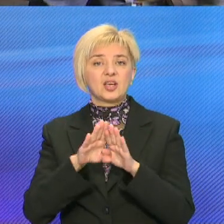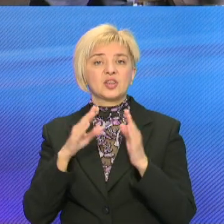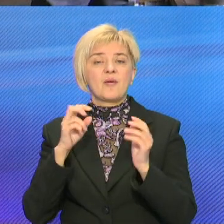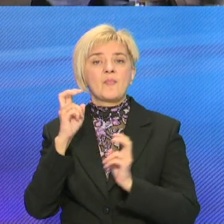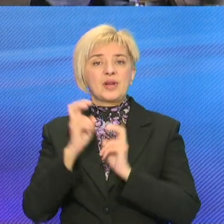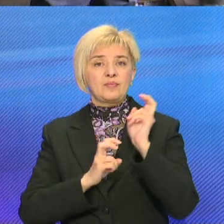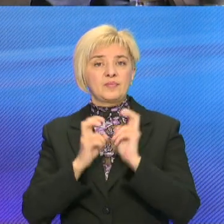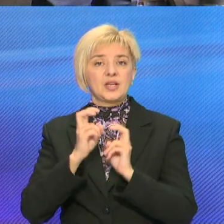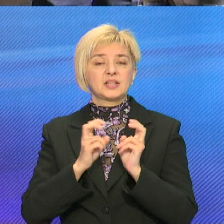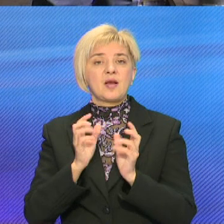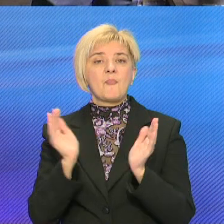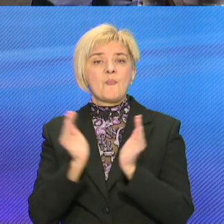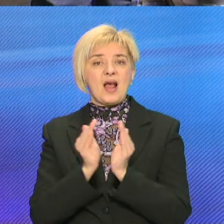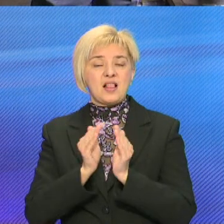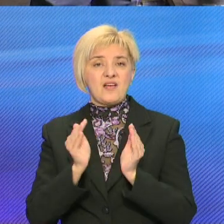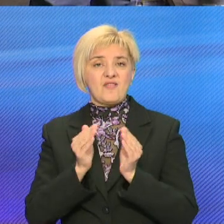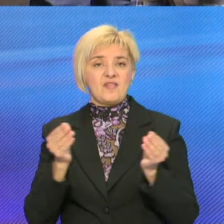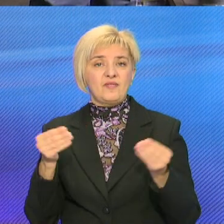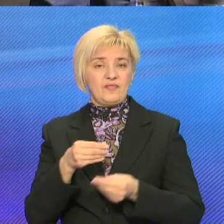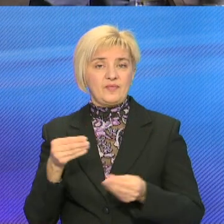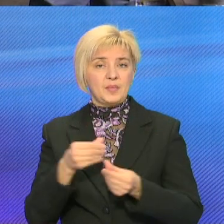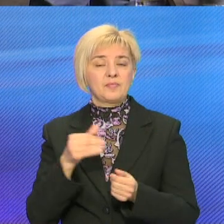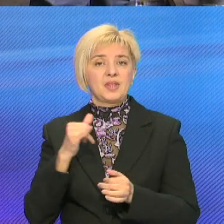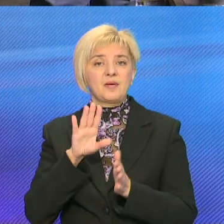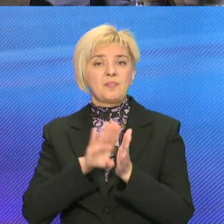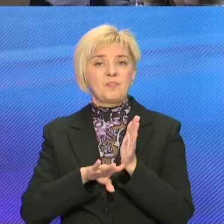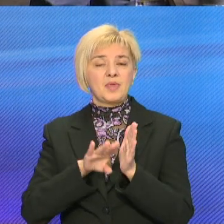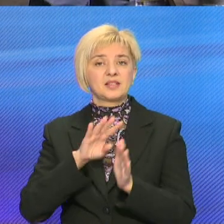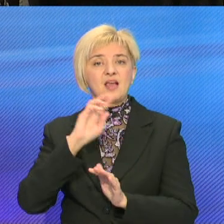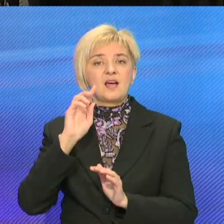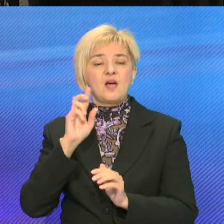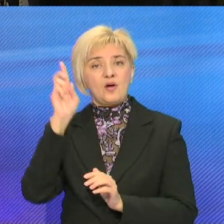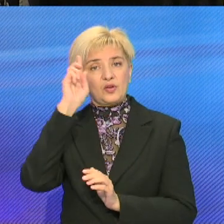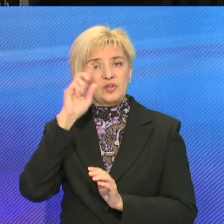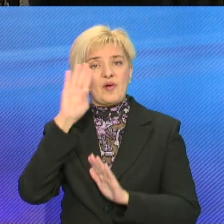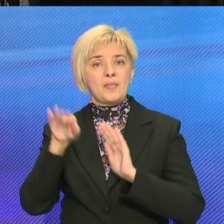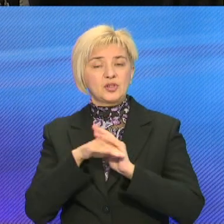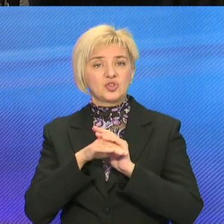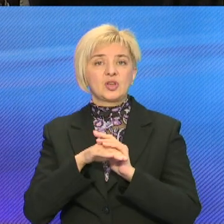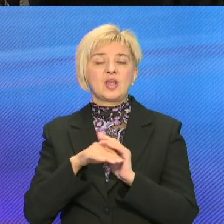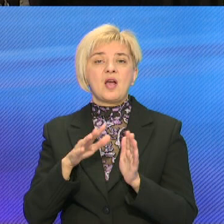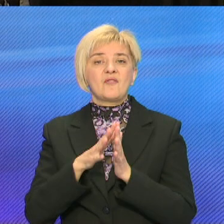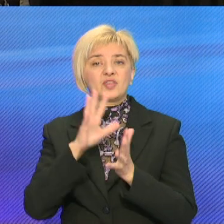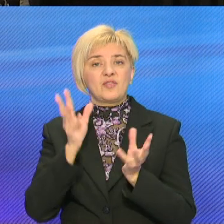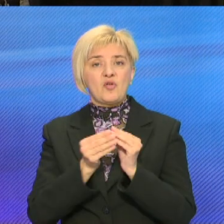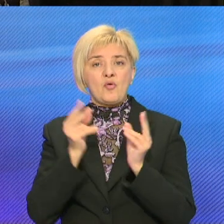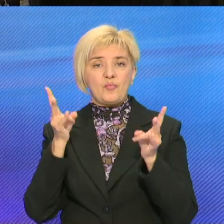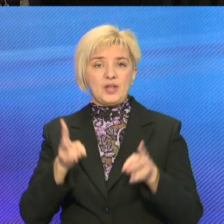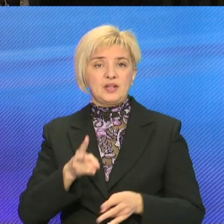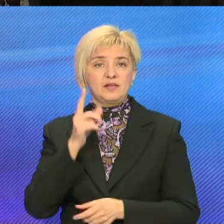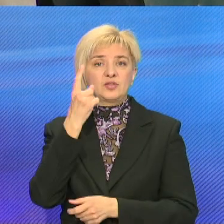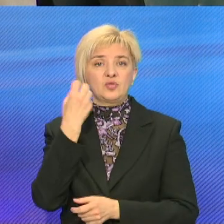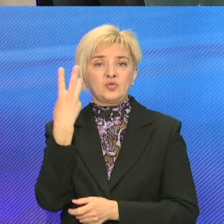малого прадпрымальніцтва и без ведомостной подпарадкаванности. Усяго на вытворчасці с пачатку года потерпела больше за 130